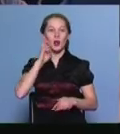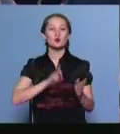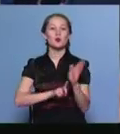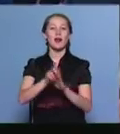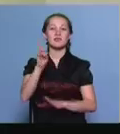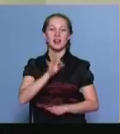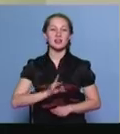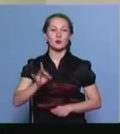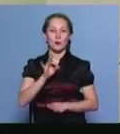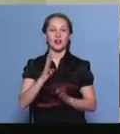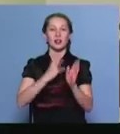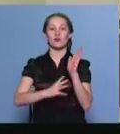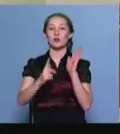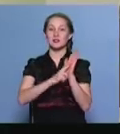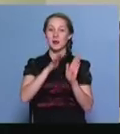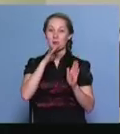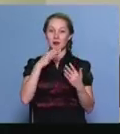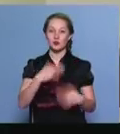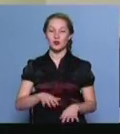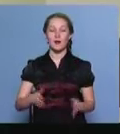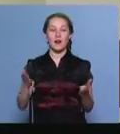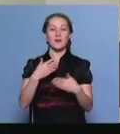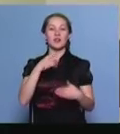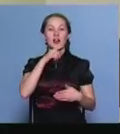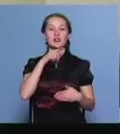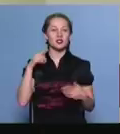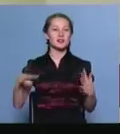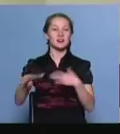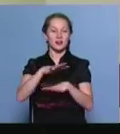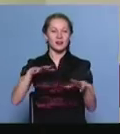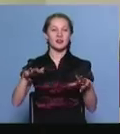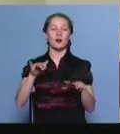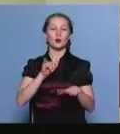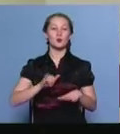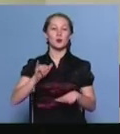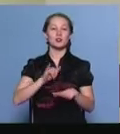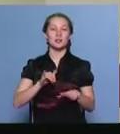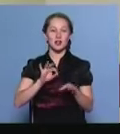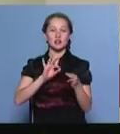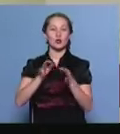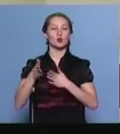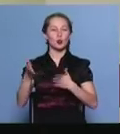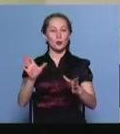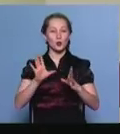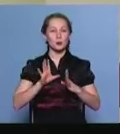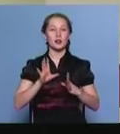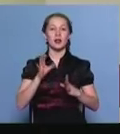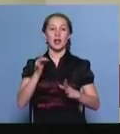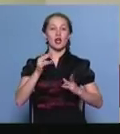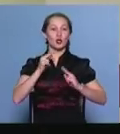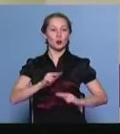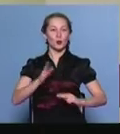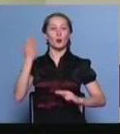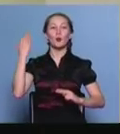97-я. Наш край прошел вместе со всей страной большой и сложный путь. И мы видим, что труд поколений был не